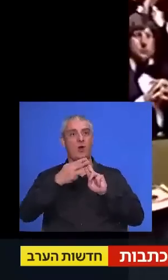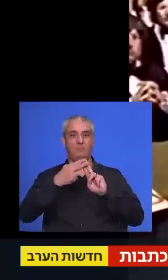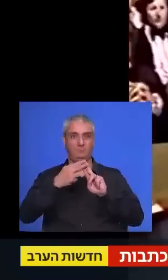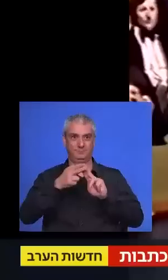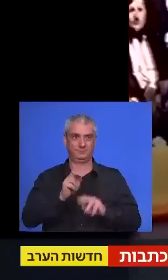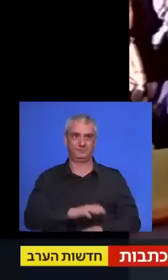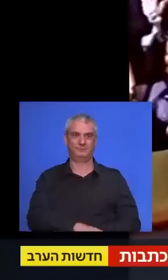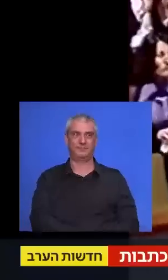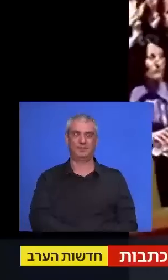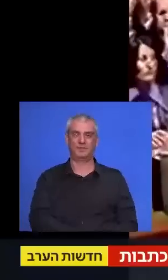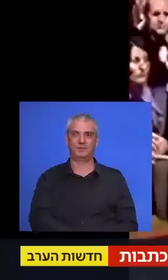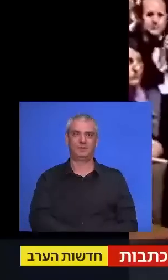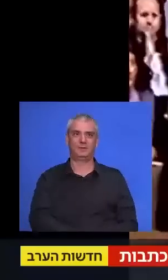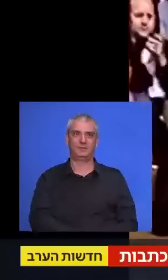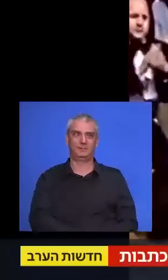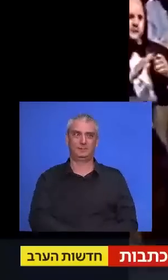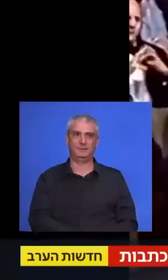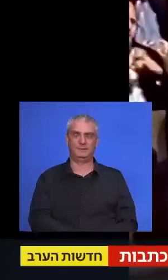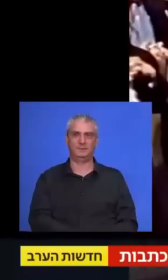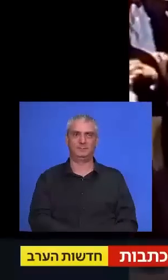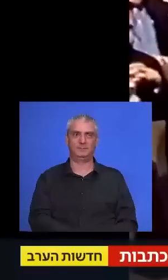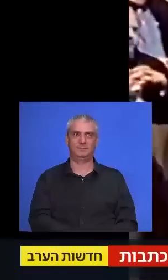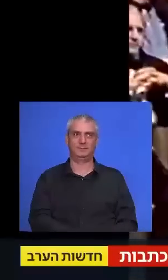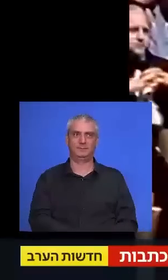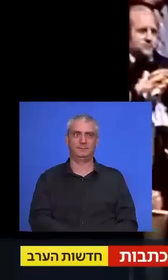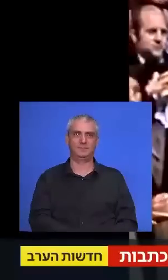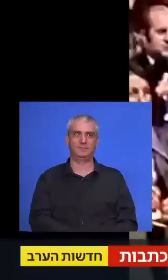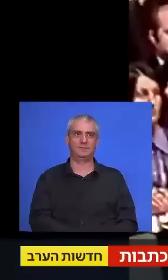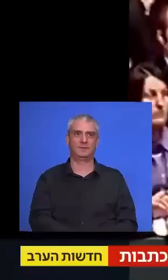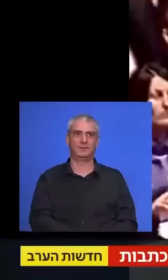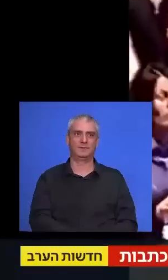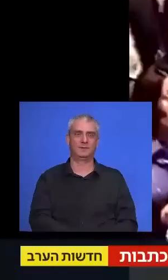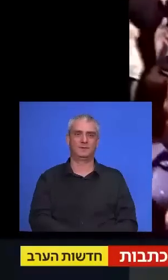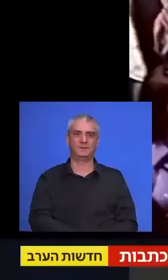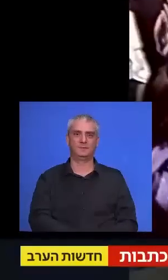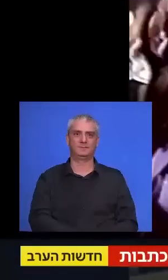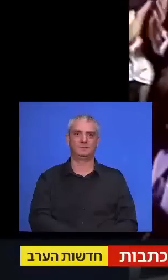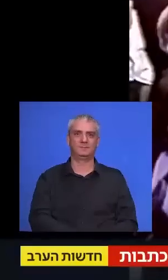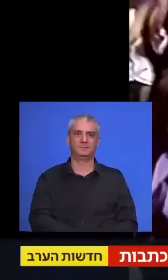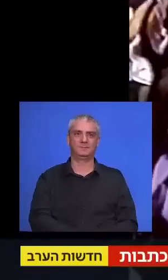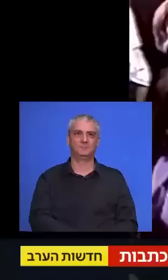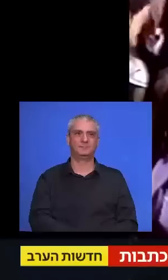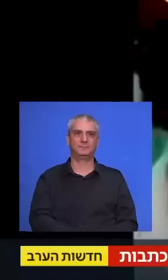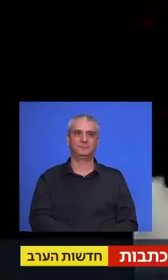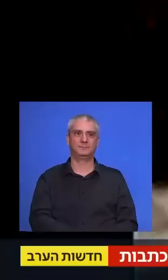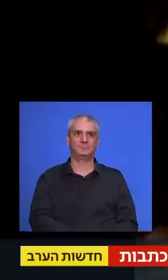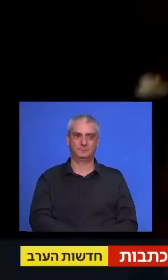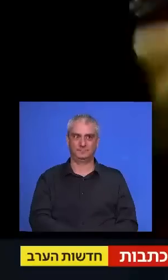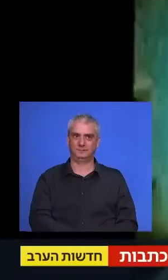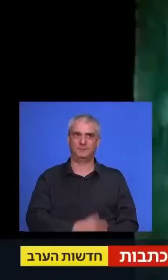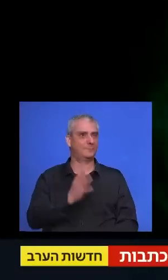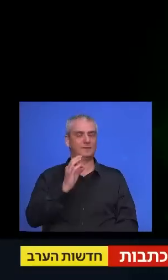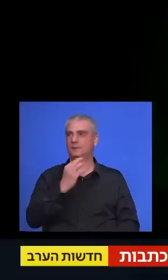(אז) היה